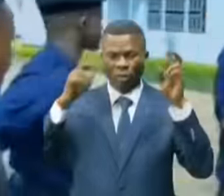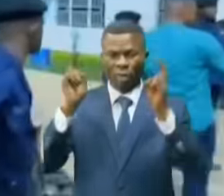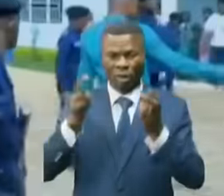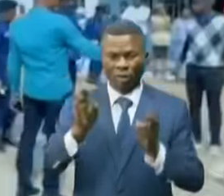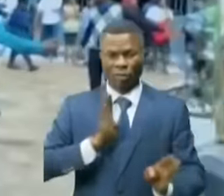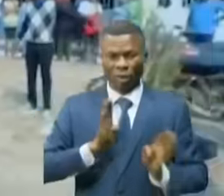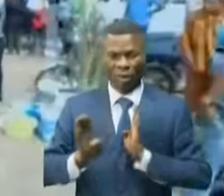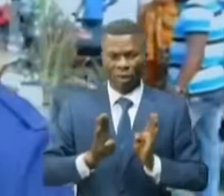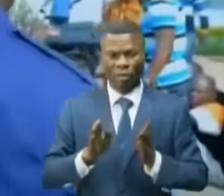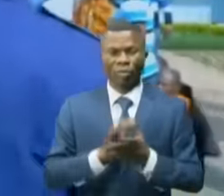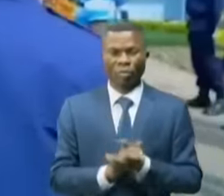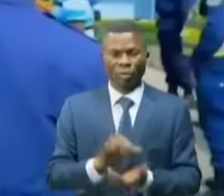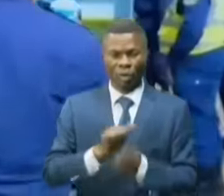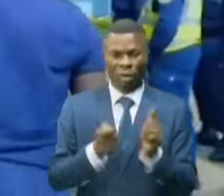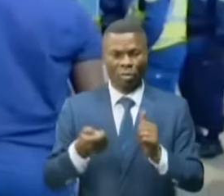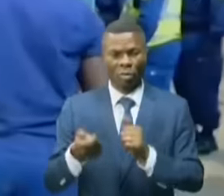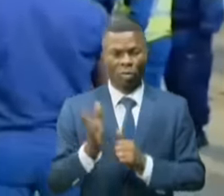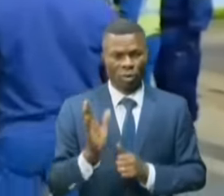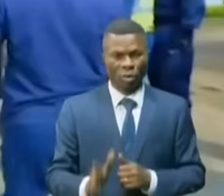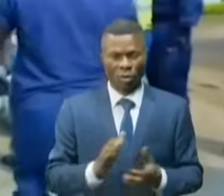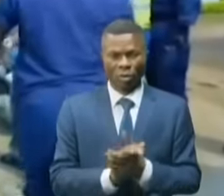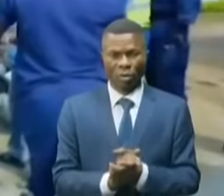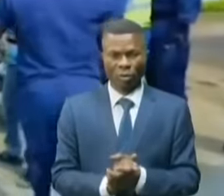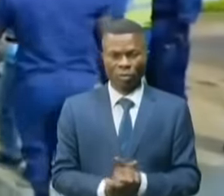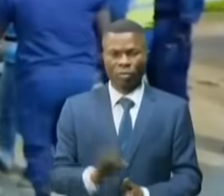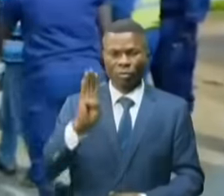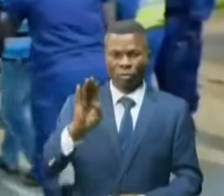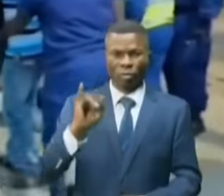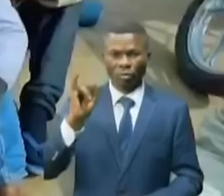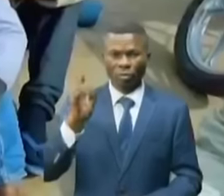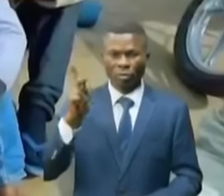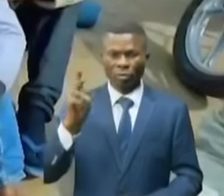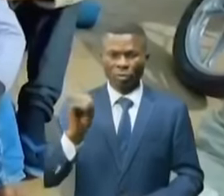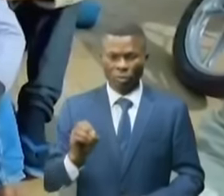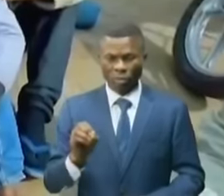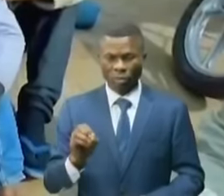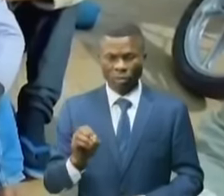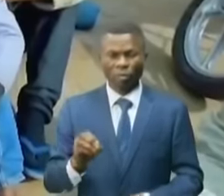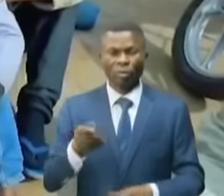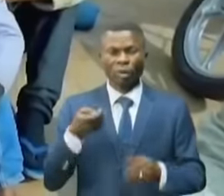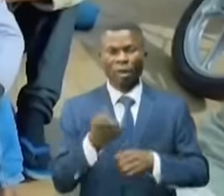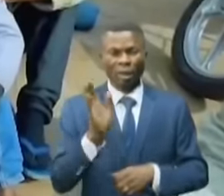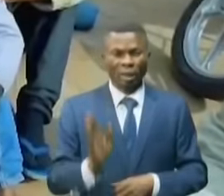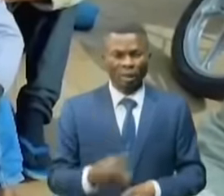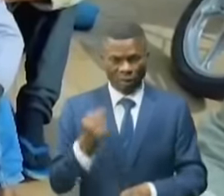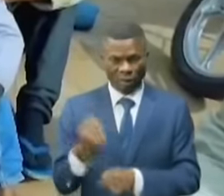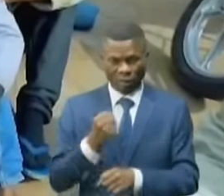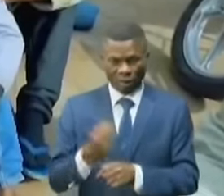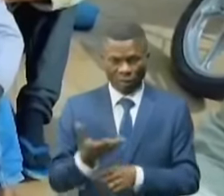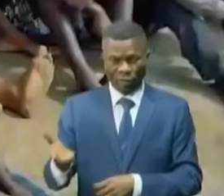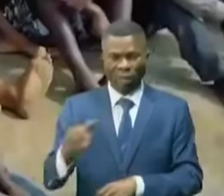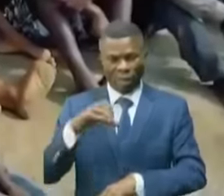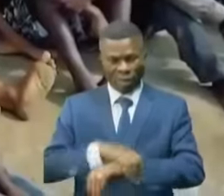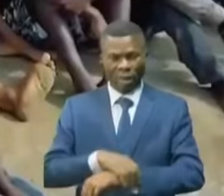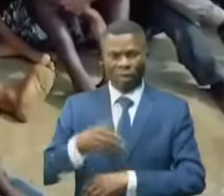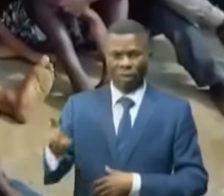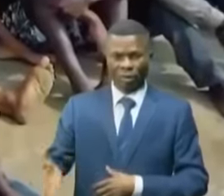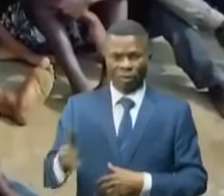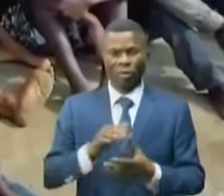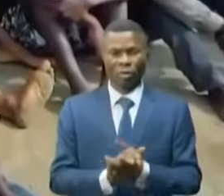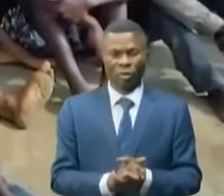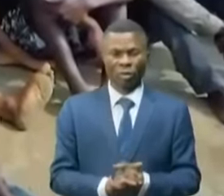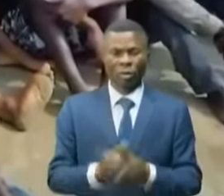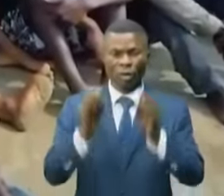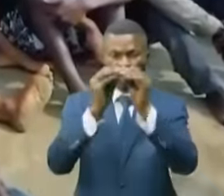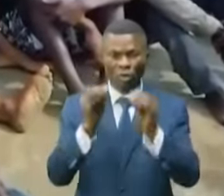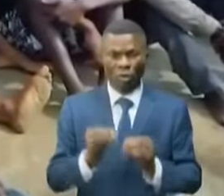dans les quartiers criminogènes d'Ambigo et Oro que ces présumés criminels ont été appréhendés. Ils sont